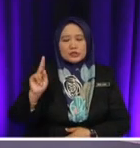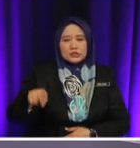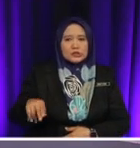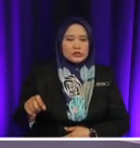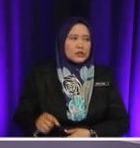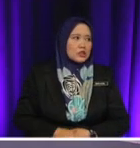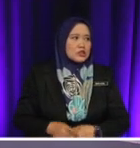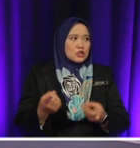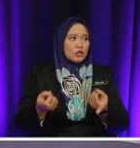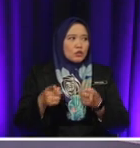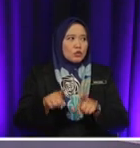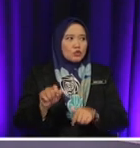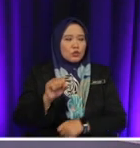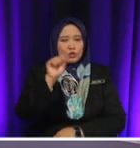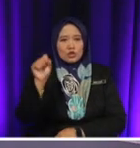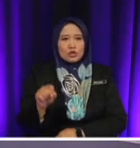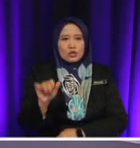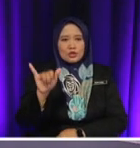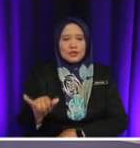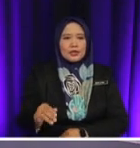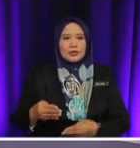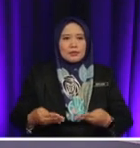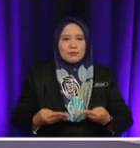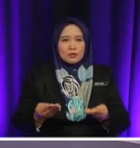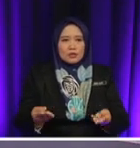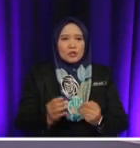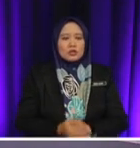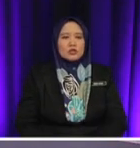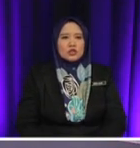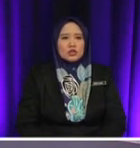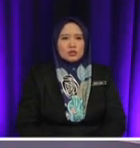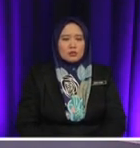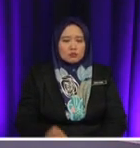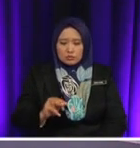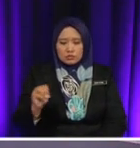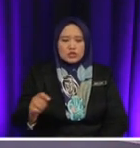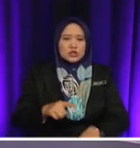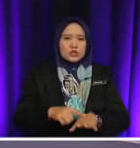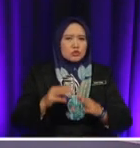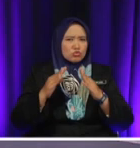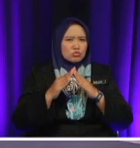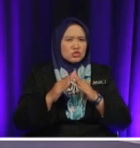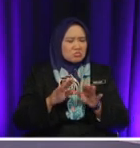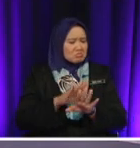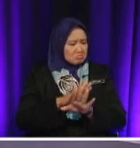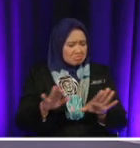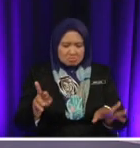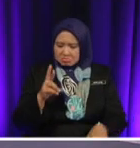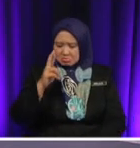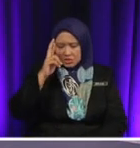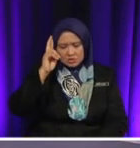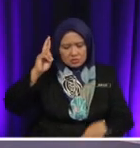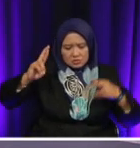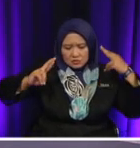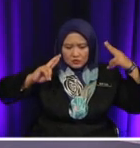murid-murid di rumah jangan rasa risau untuk menggariskan apakah maklumat yang ada dalam kendaan pada